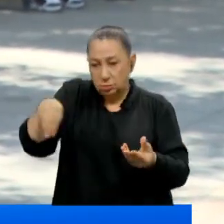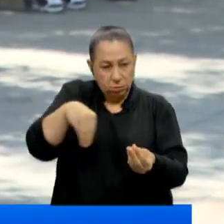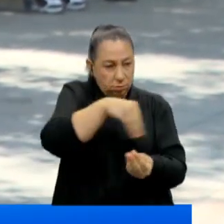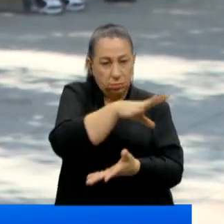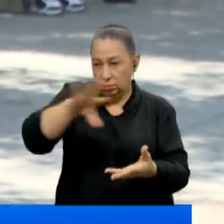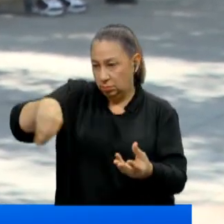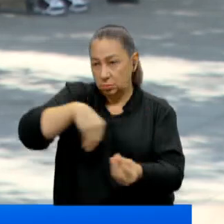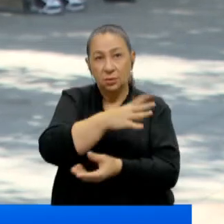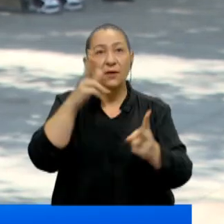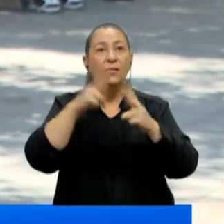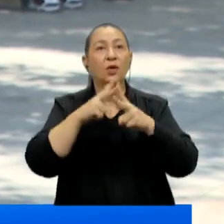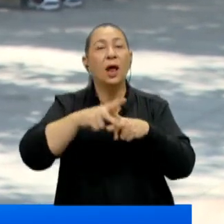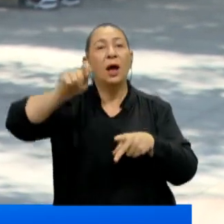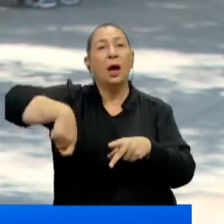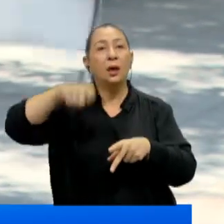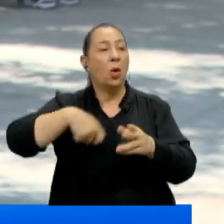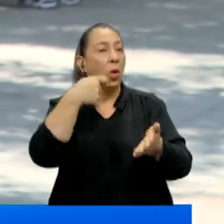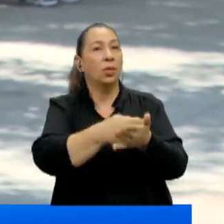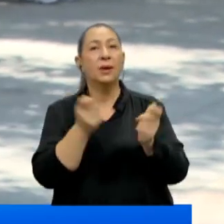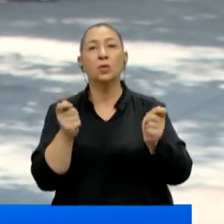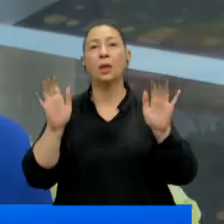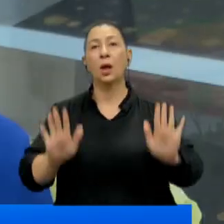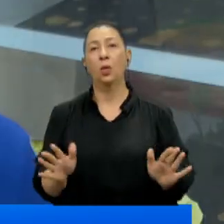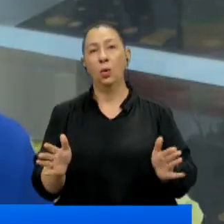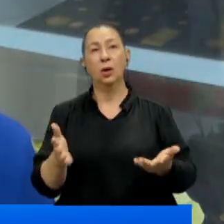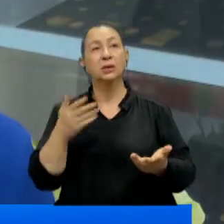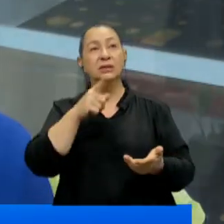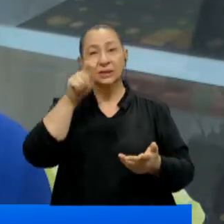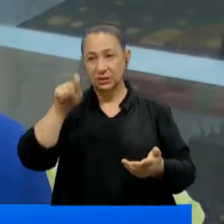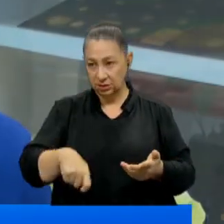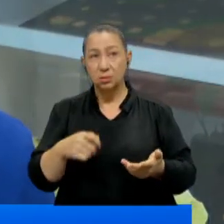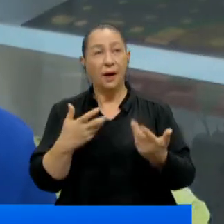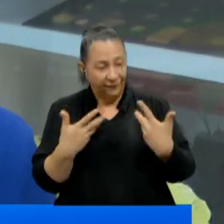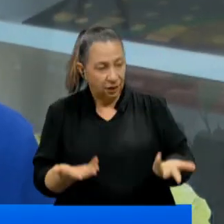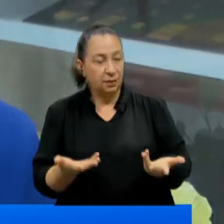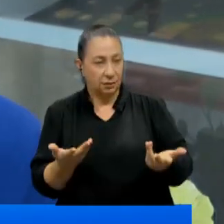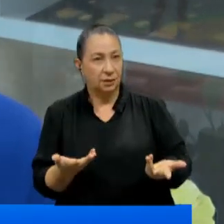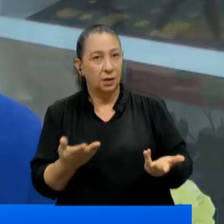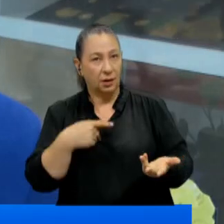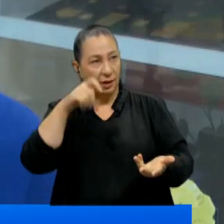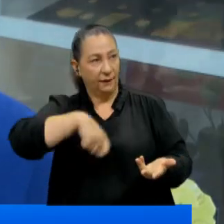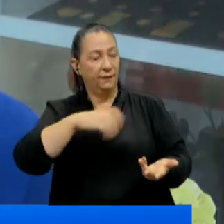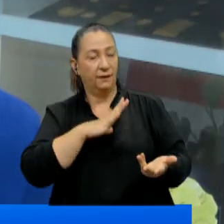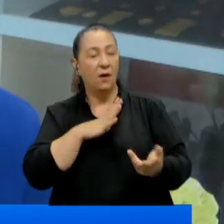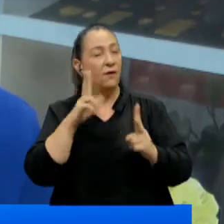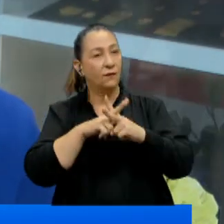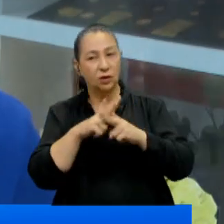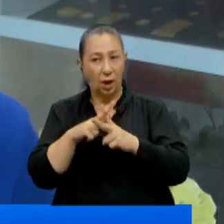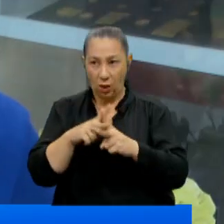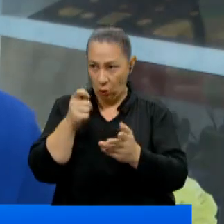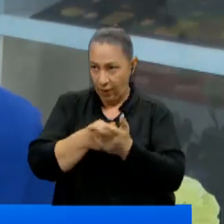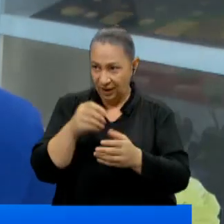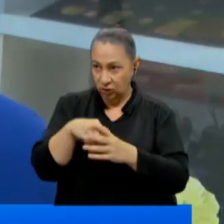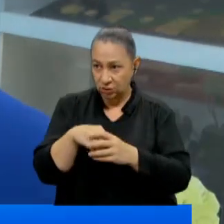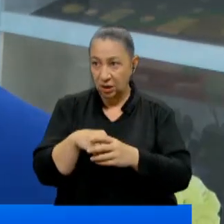yani faturalarını kredi kartıyla ödeme noktasında. Siz kredi kartı kullanıyor musunuz? Kullanıyorum. Faturaları